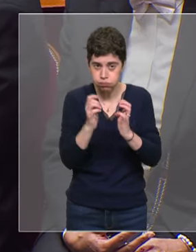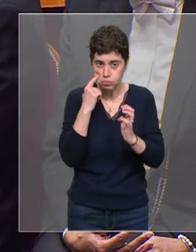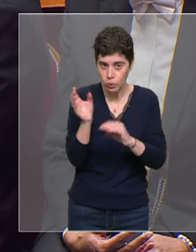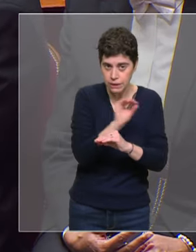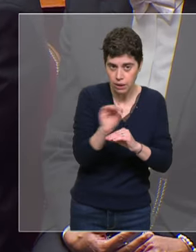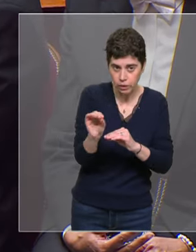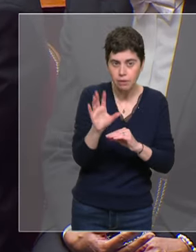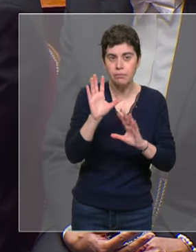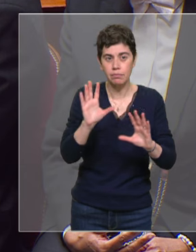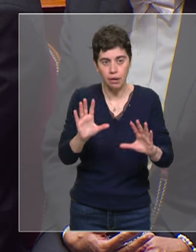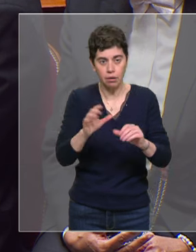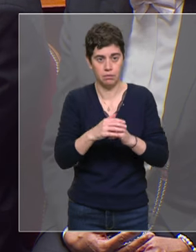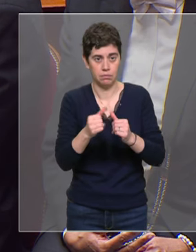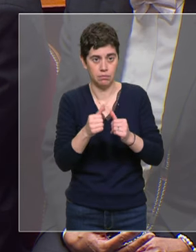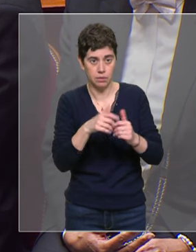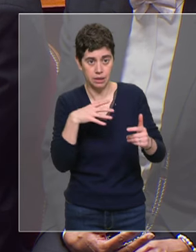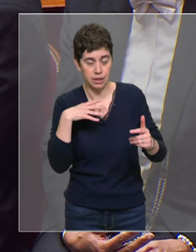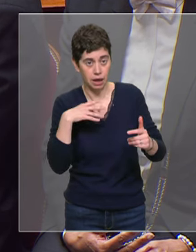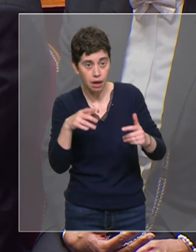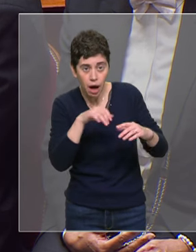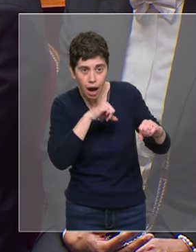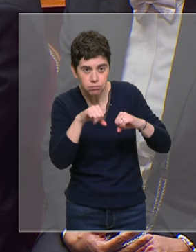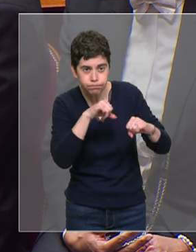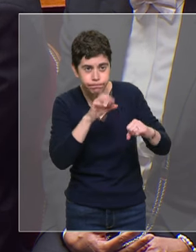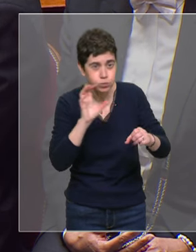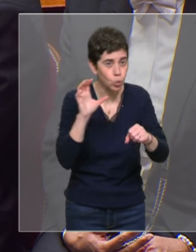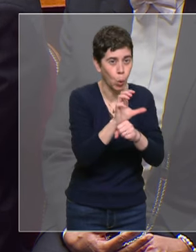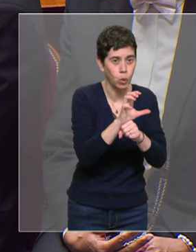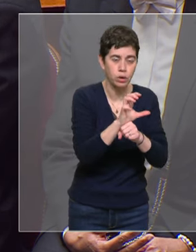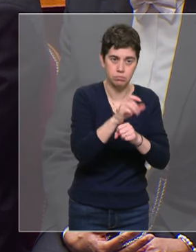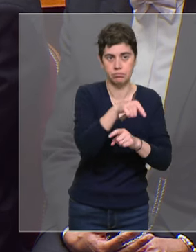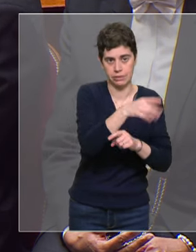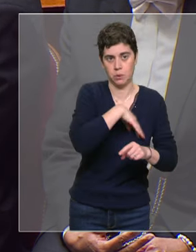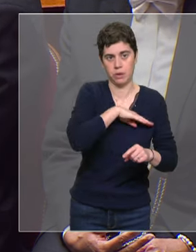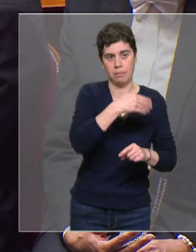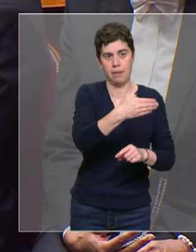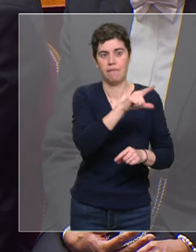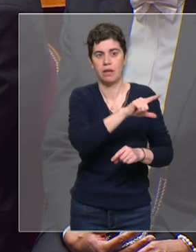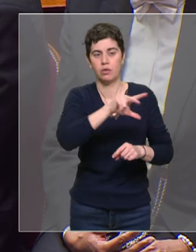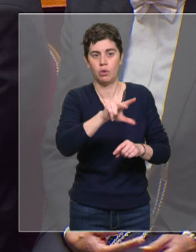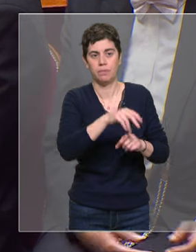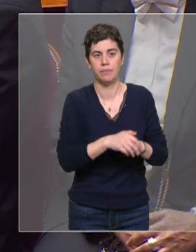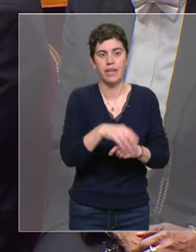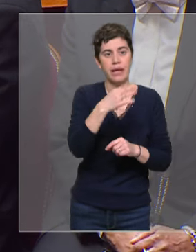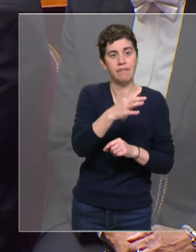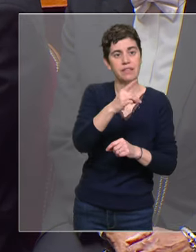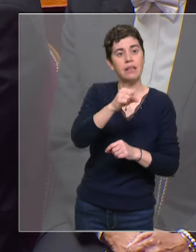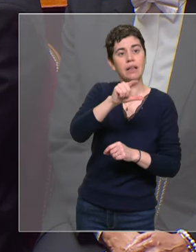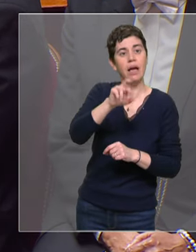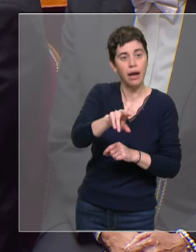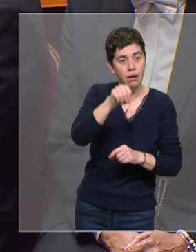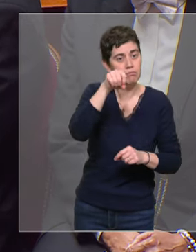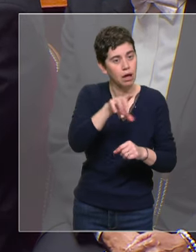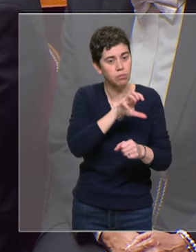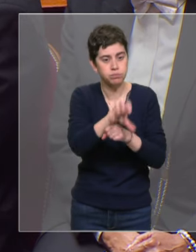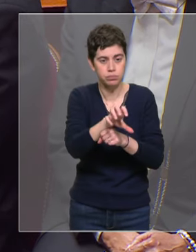soutenu l'adoption des sanctions contre des responsables du M23 et des FDLR. Enfin, je